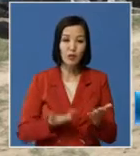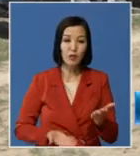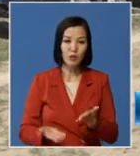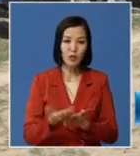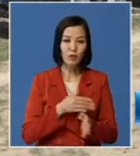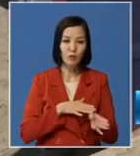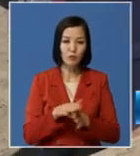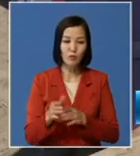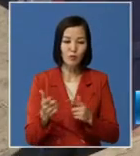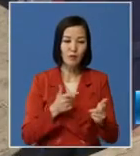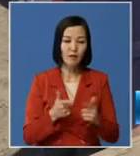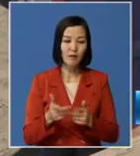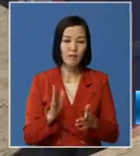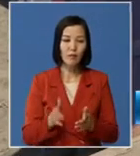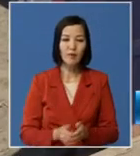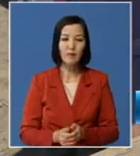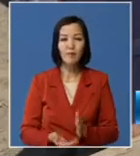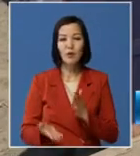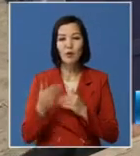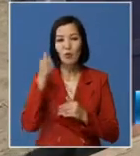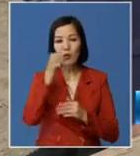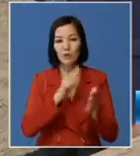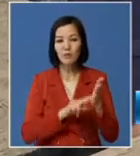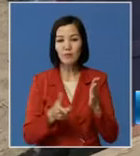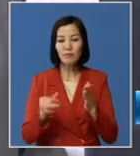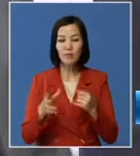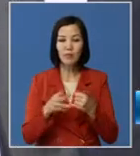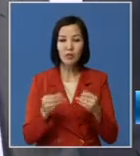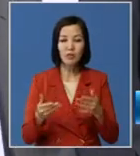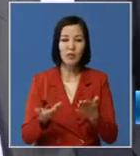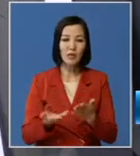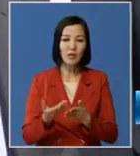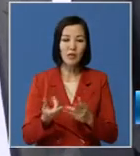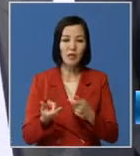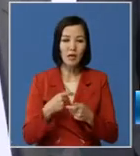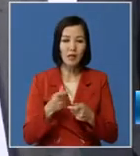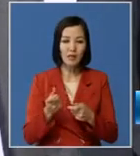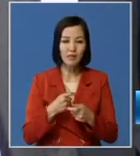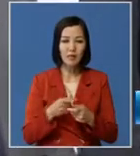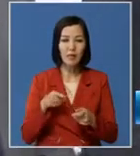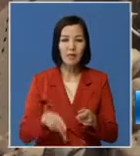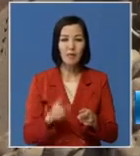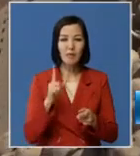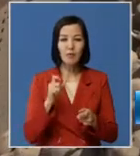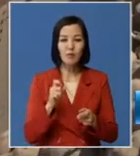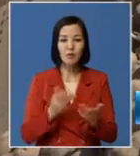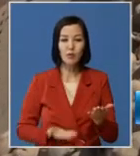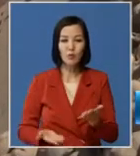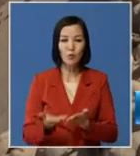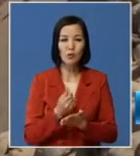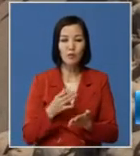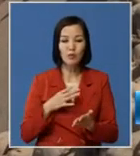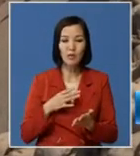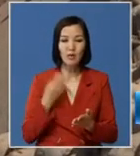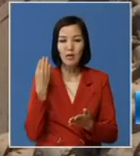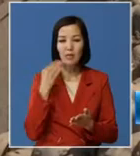толығымен пайдаланамыз. Бір айта кетері, өткен жылы 70 гектарға егілген голландиялық тұқымдан 2100 тонна өнім жиналған. Сол